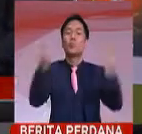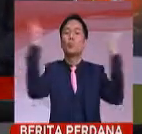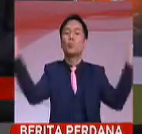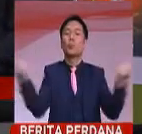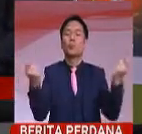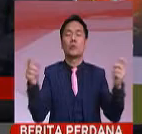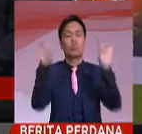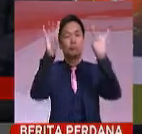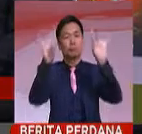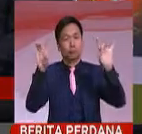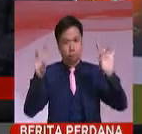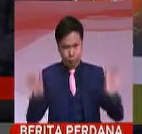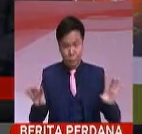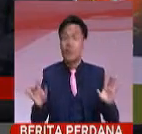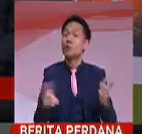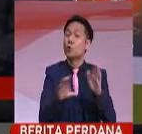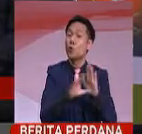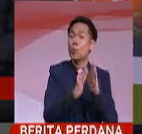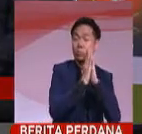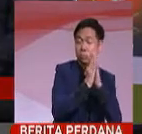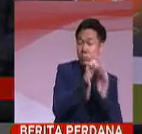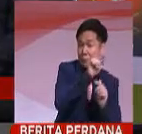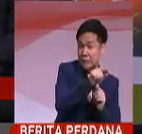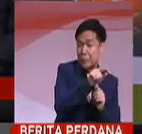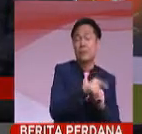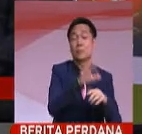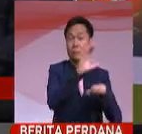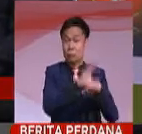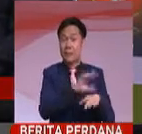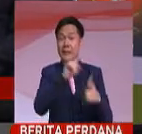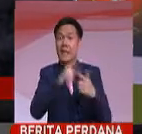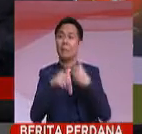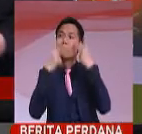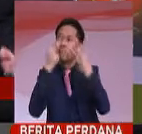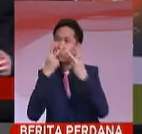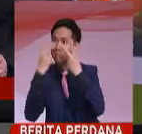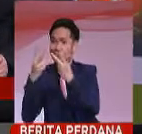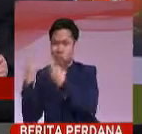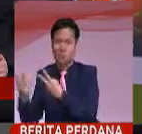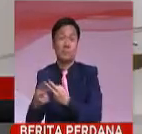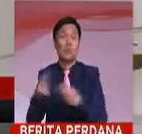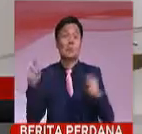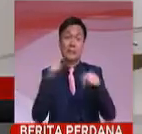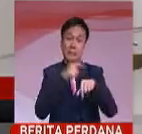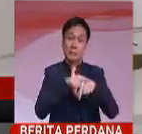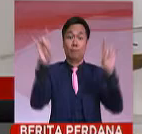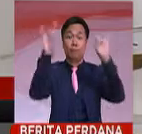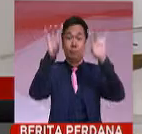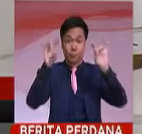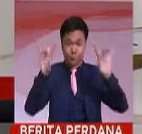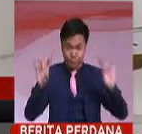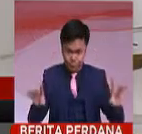upacara sembahyang di gereja dan amalan kunjung-mengunjung.